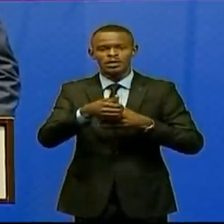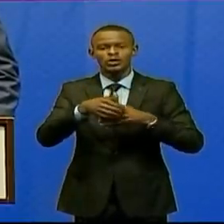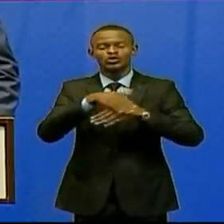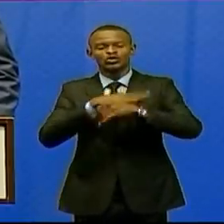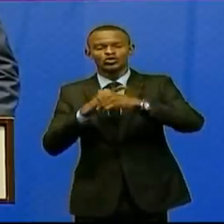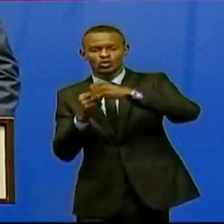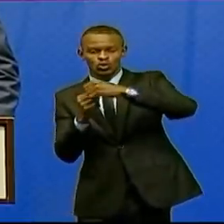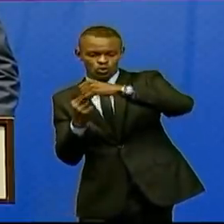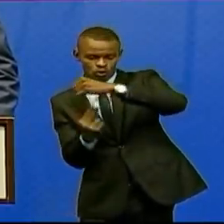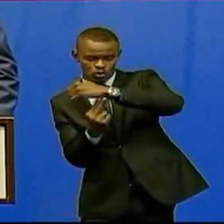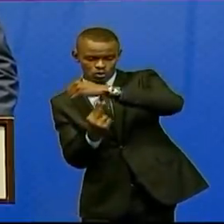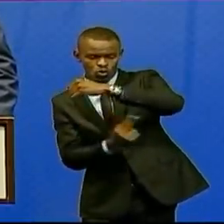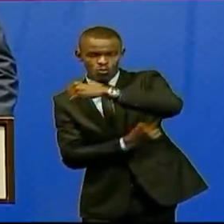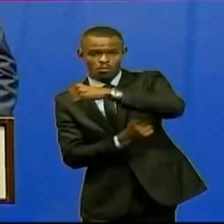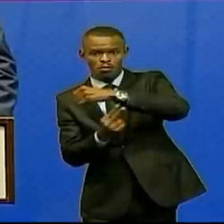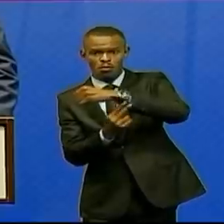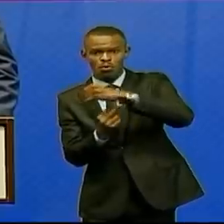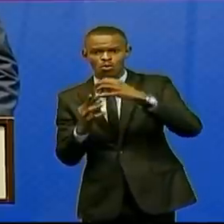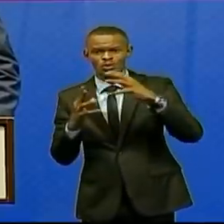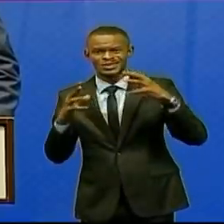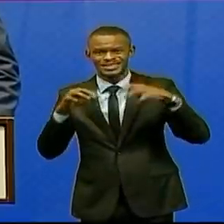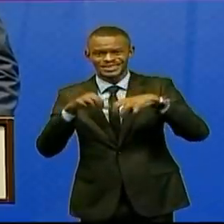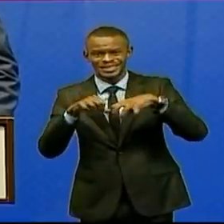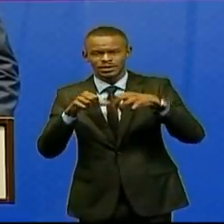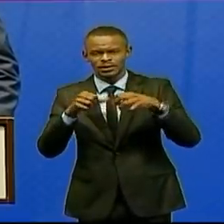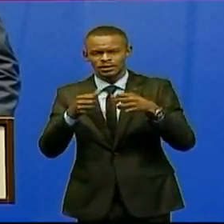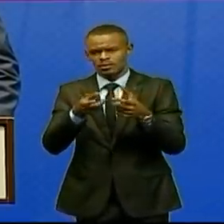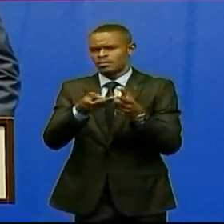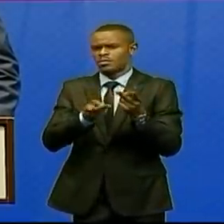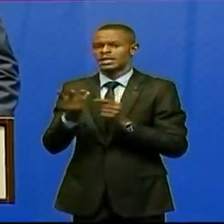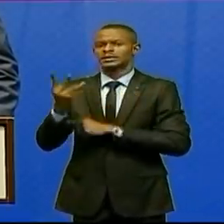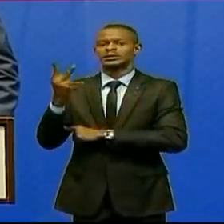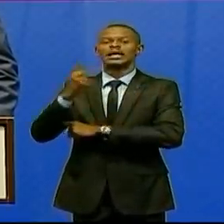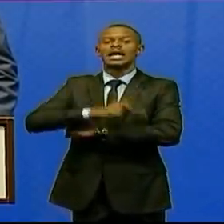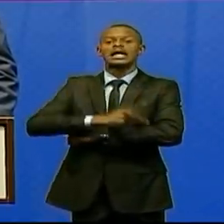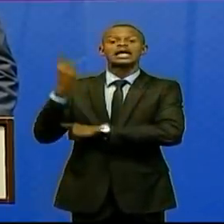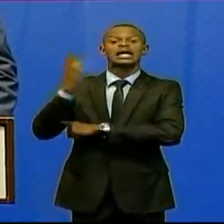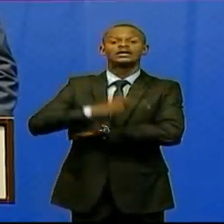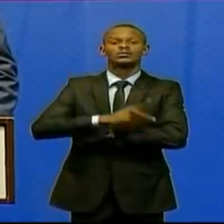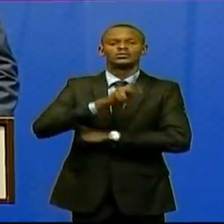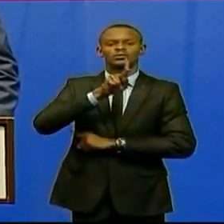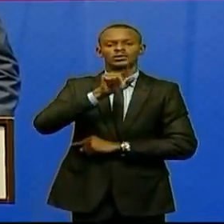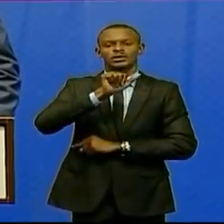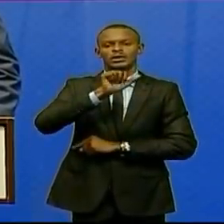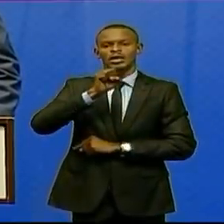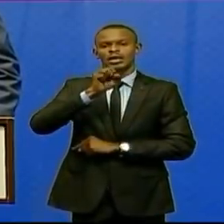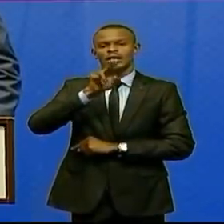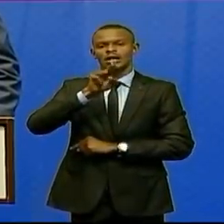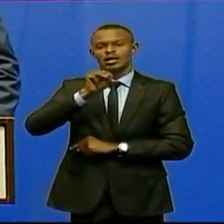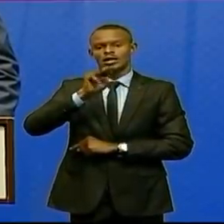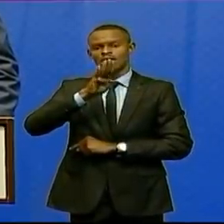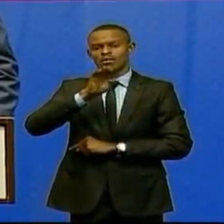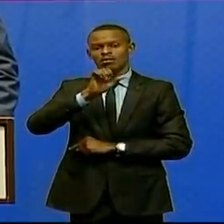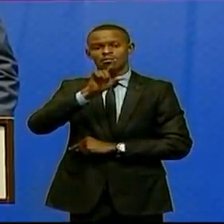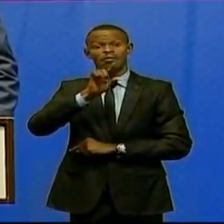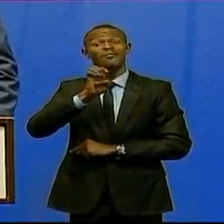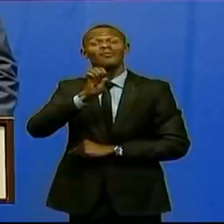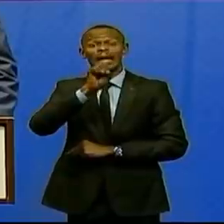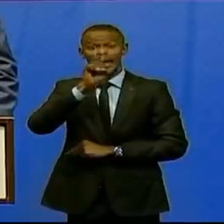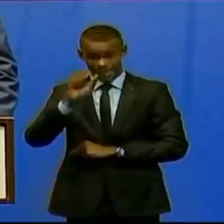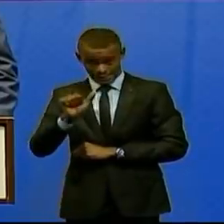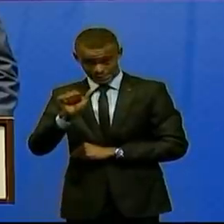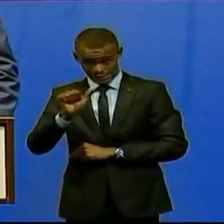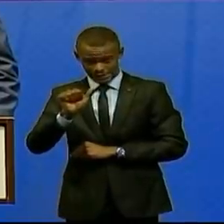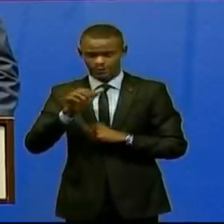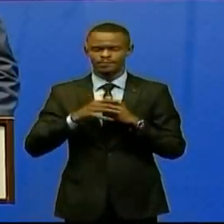Kasumbalesa. Pour faire suite à la recommandation du président de la République, au dernier Conseil des ministres, le